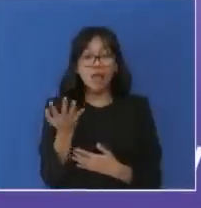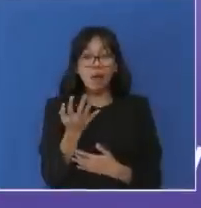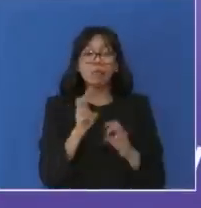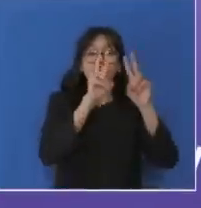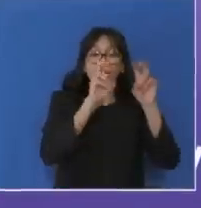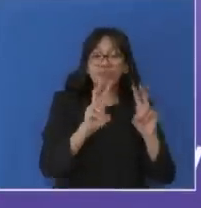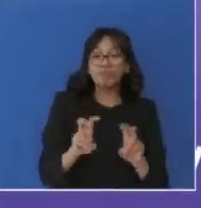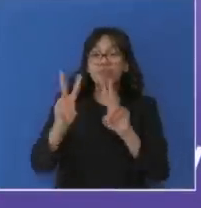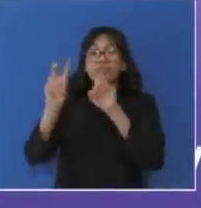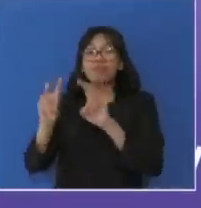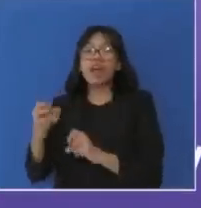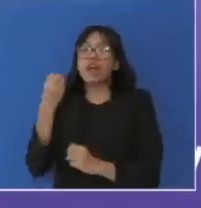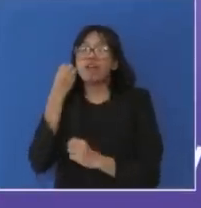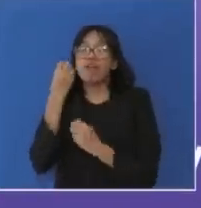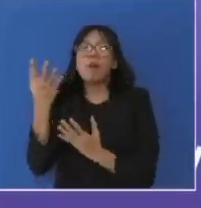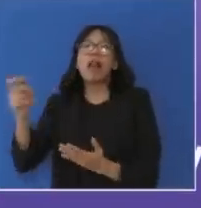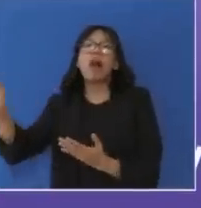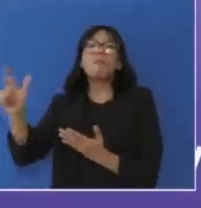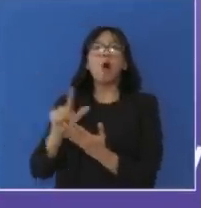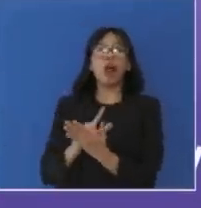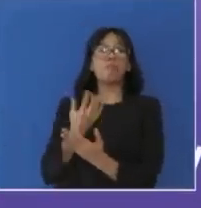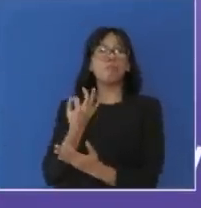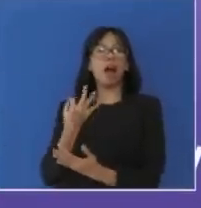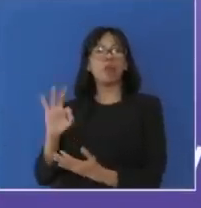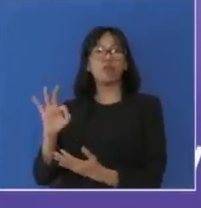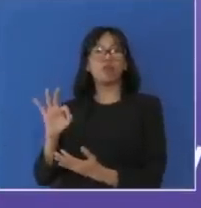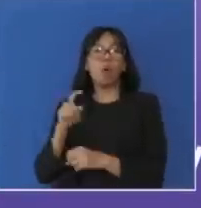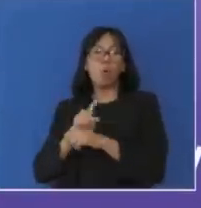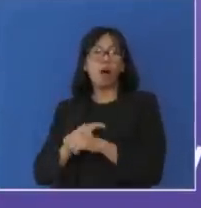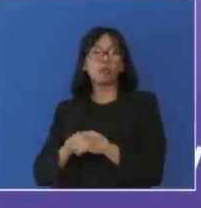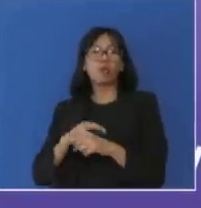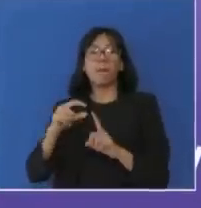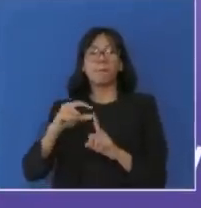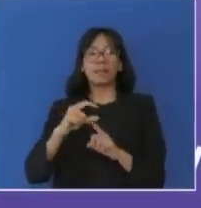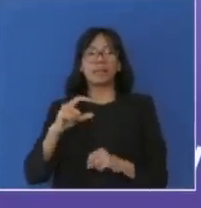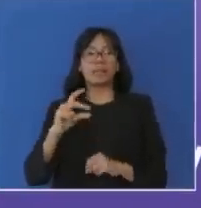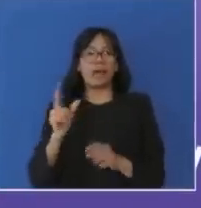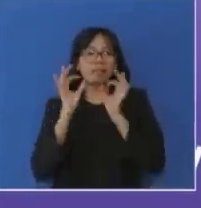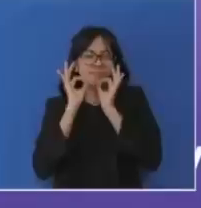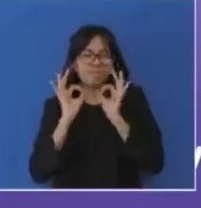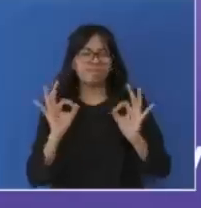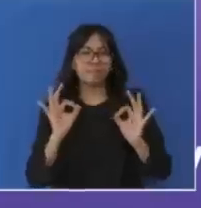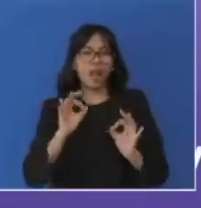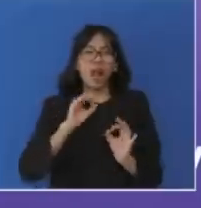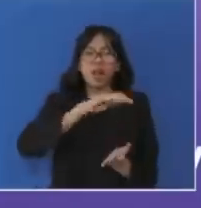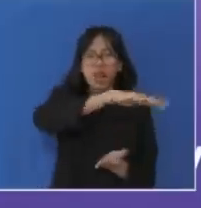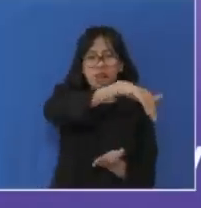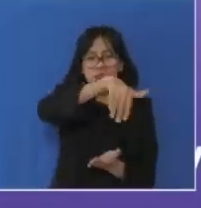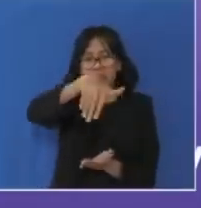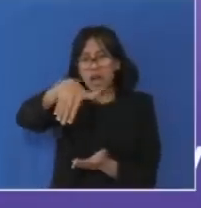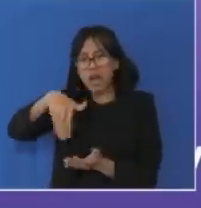pemeriksaan konfirmasi positif dari real-time PCR data ini adalah data